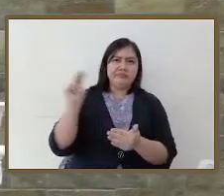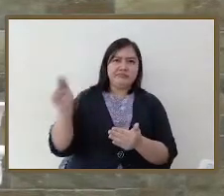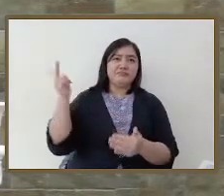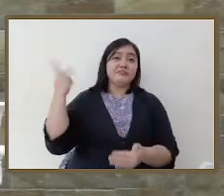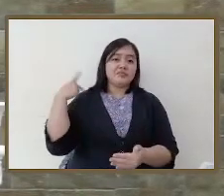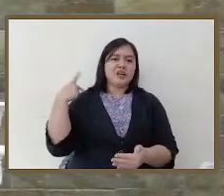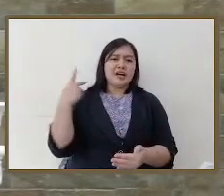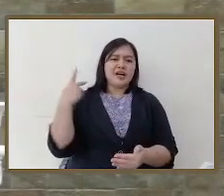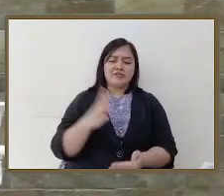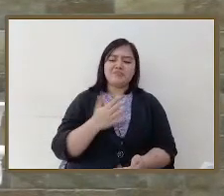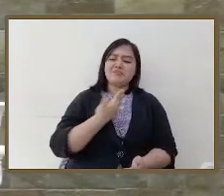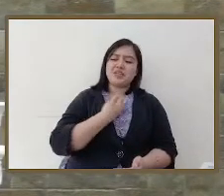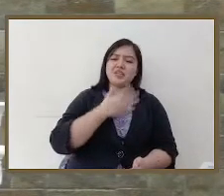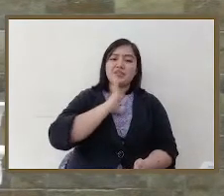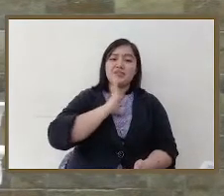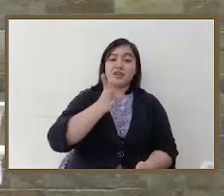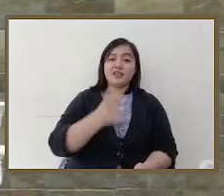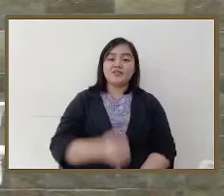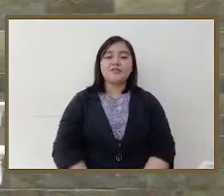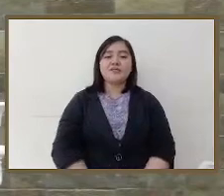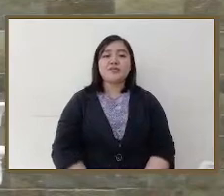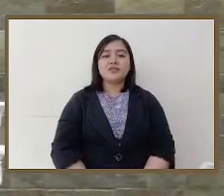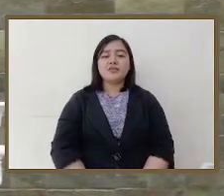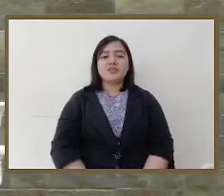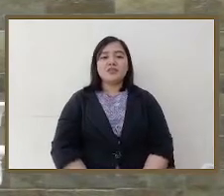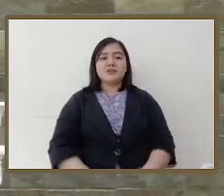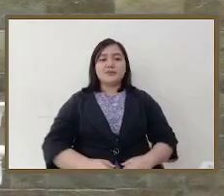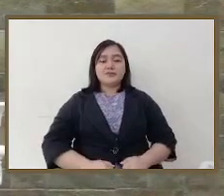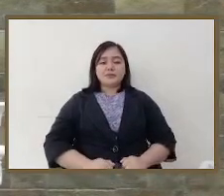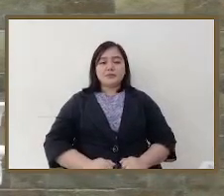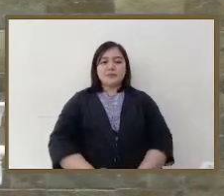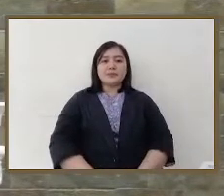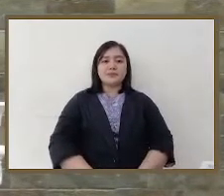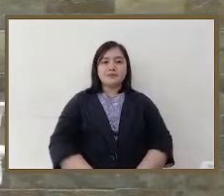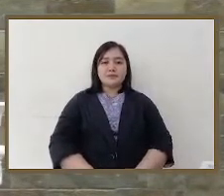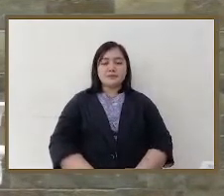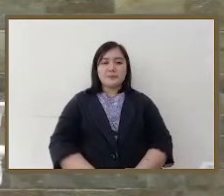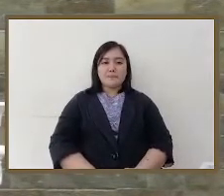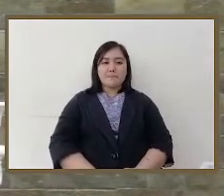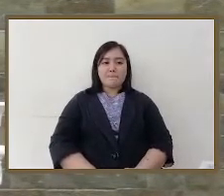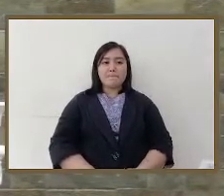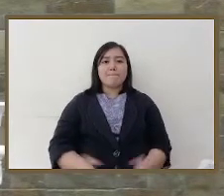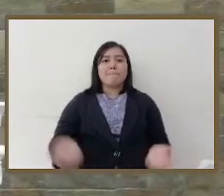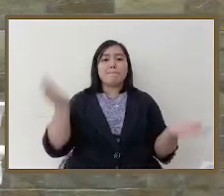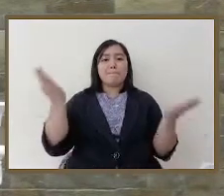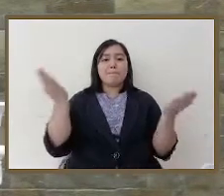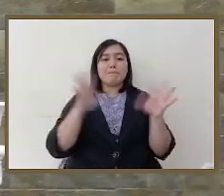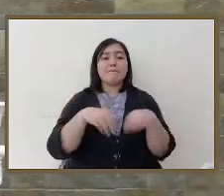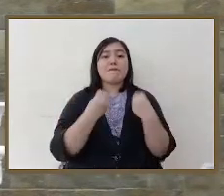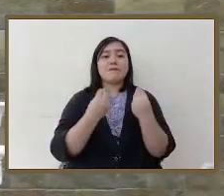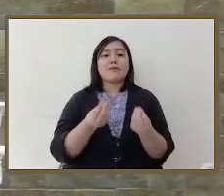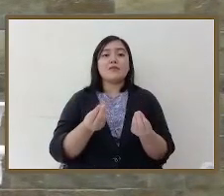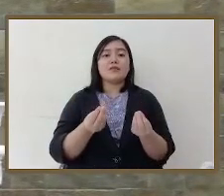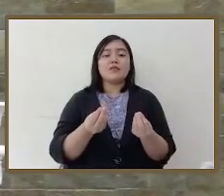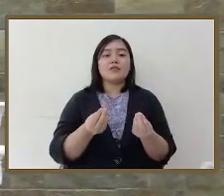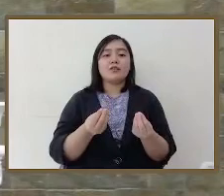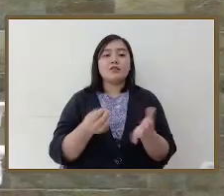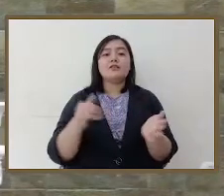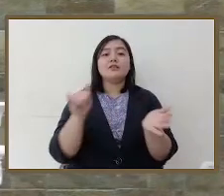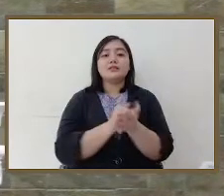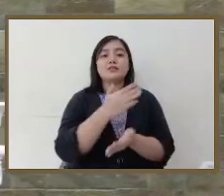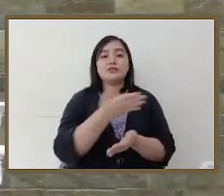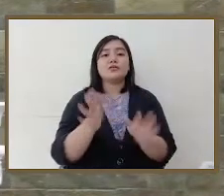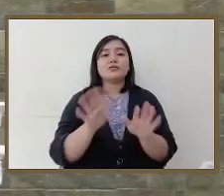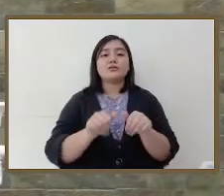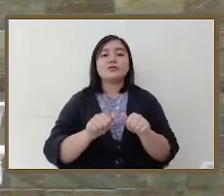kanya, oh, ayos na yan. Maniwala ka. Naibigay mo na ang lahat ng maibibigay mo. Pero yung maibibigay ng Diyos